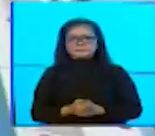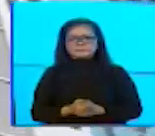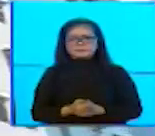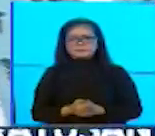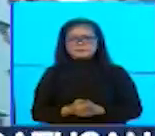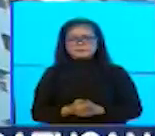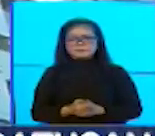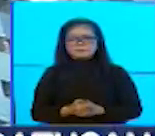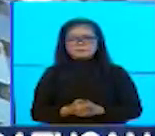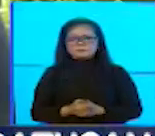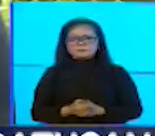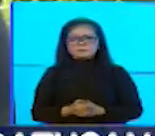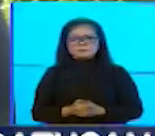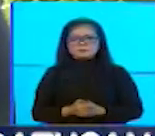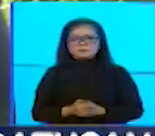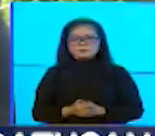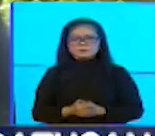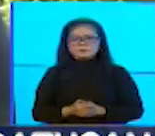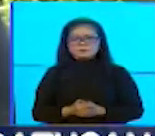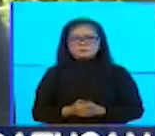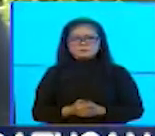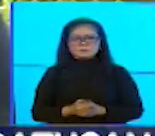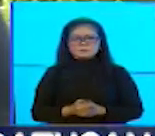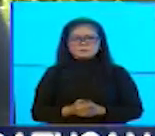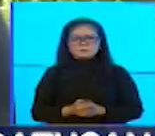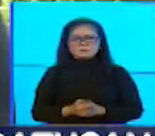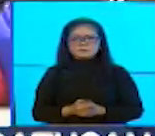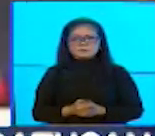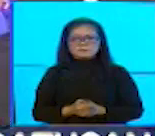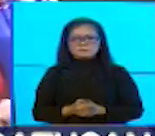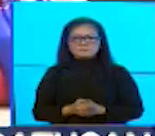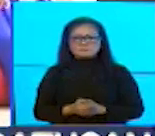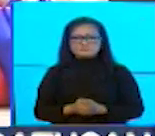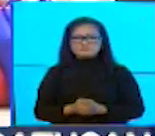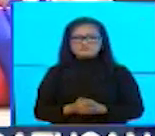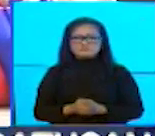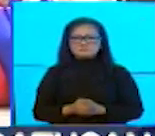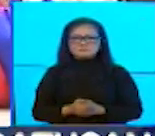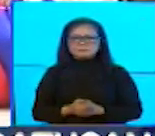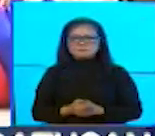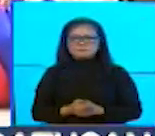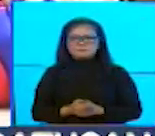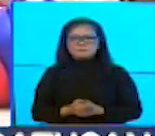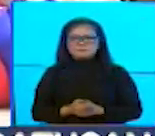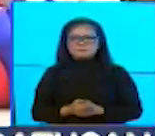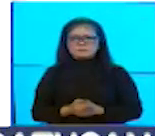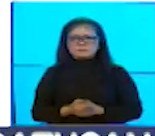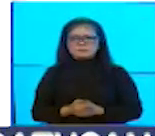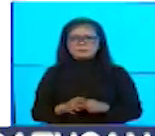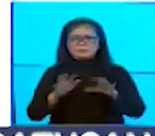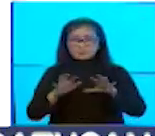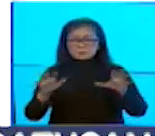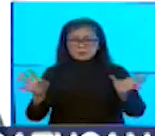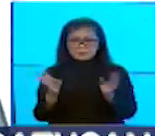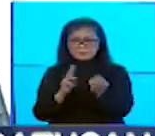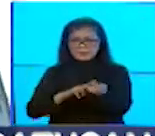awal dibuka urusan ini jumlah pasien mencapai ribuan ini berkurang dan hanya menyisakan ratusan pasien kofit Minten banyaknya pasien yang telah